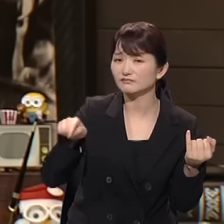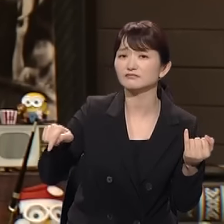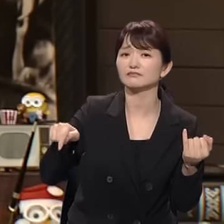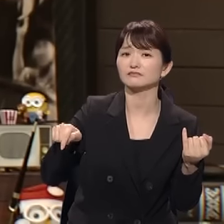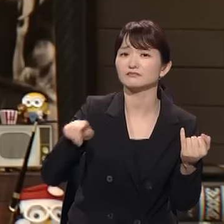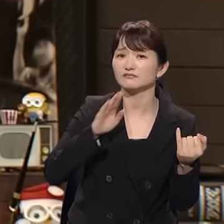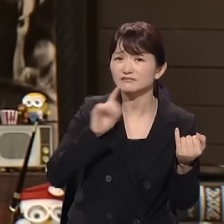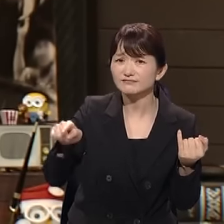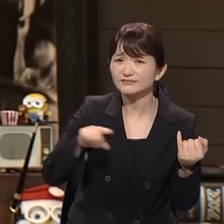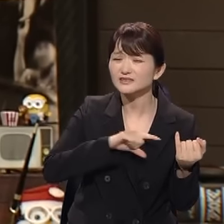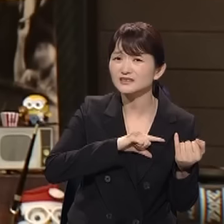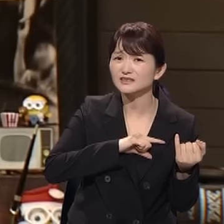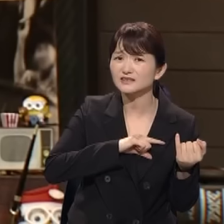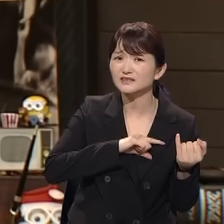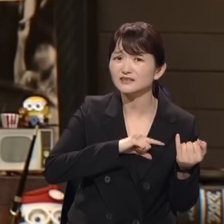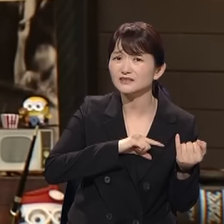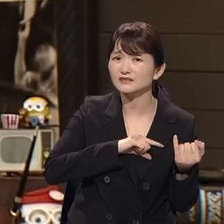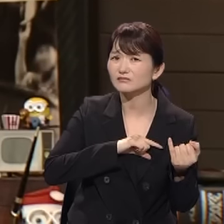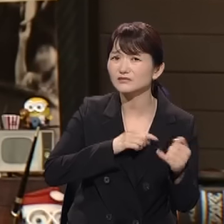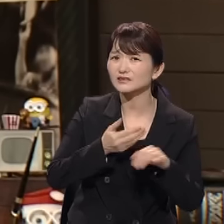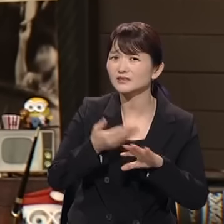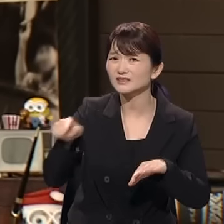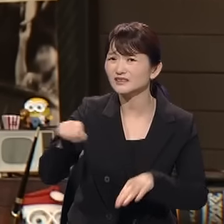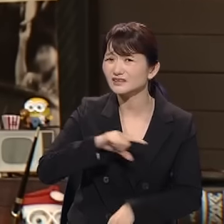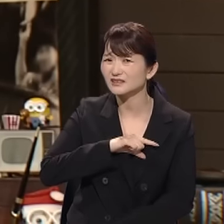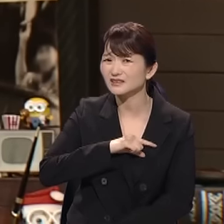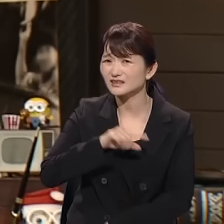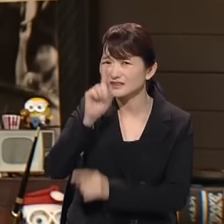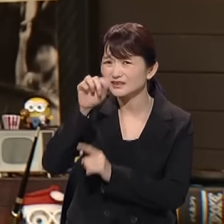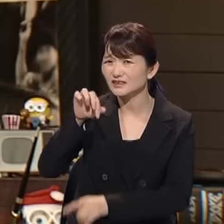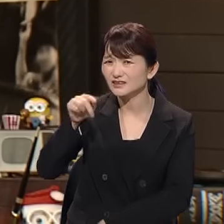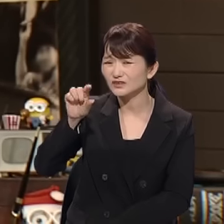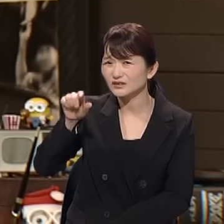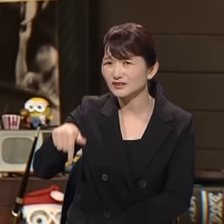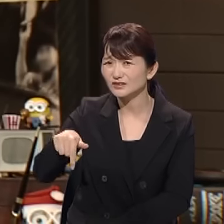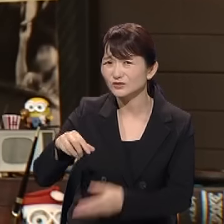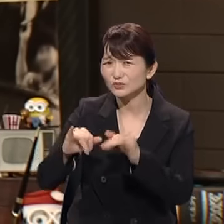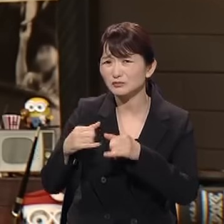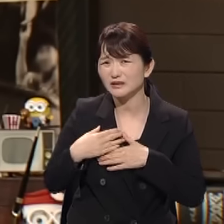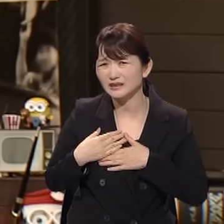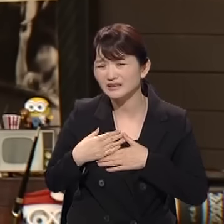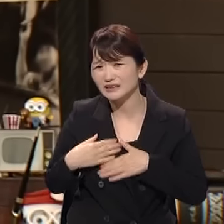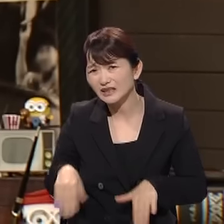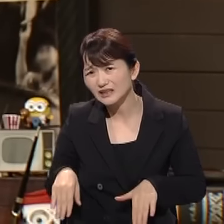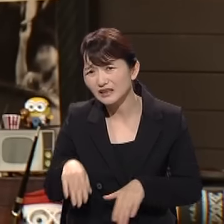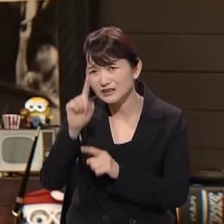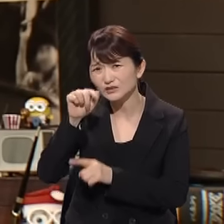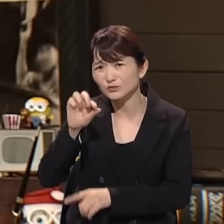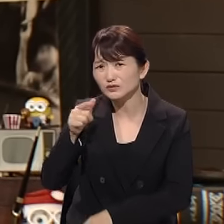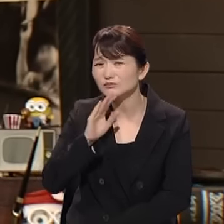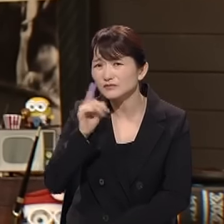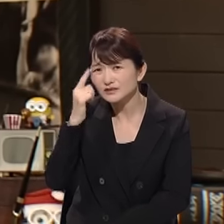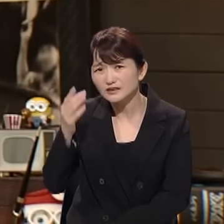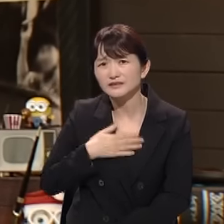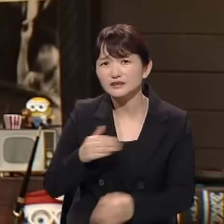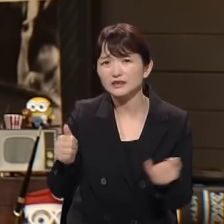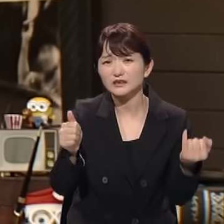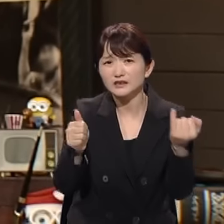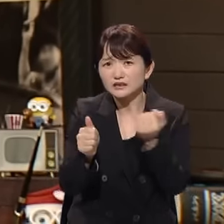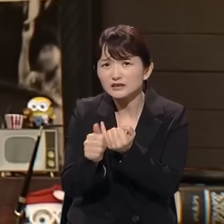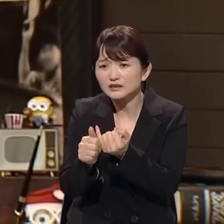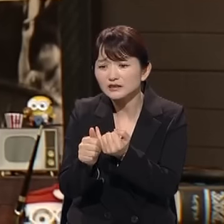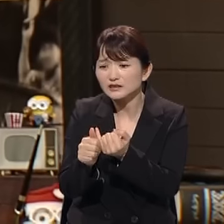너 진짜 이름 따로 있는 거지? 네 이름 혹시 이윤석 아니야? 국민약골 이윤석? 내가 지금 시집을 온 건지 간병을 온